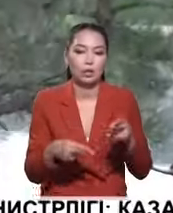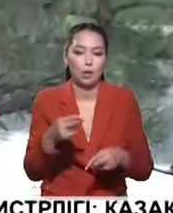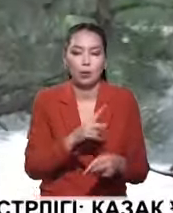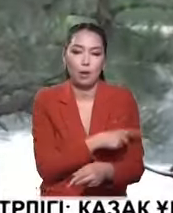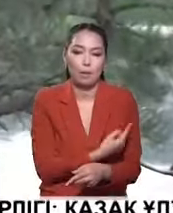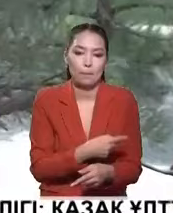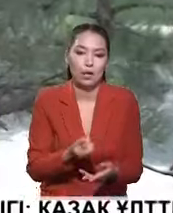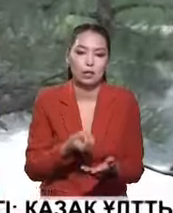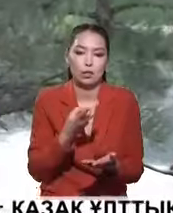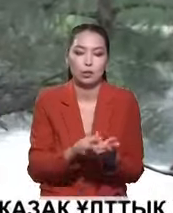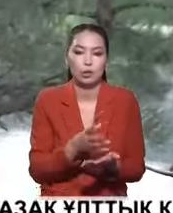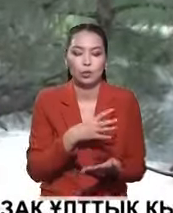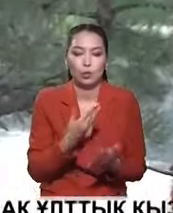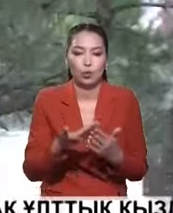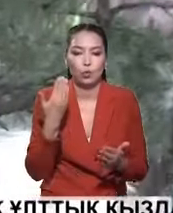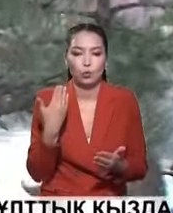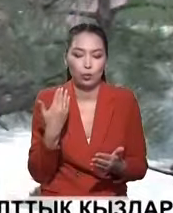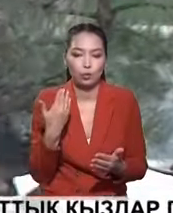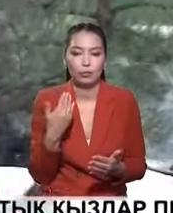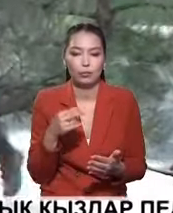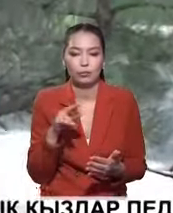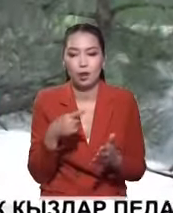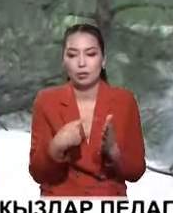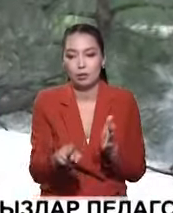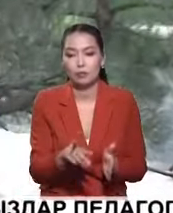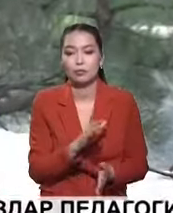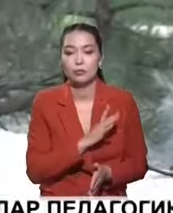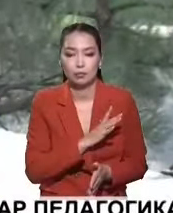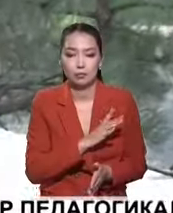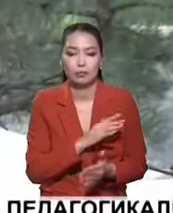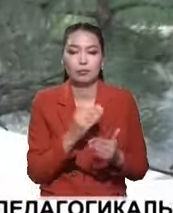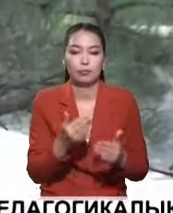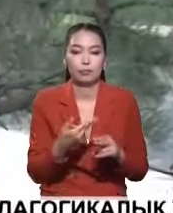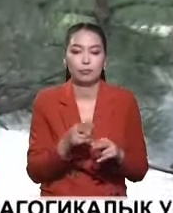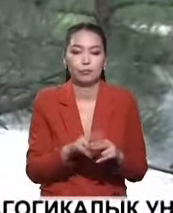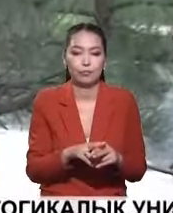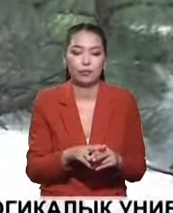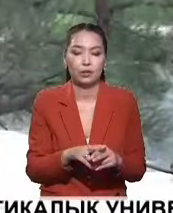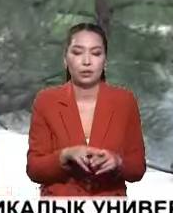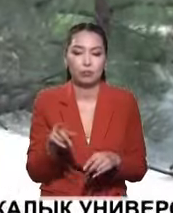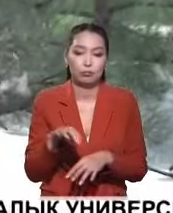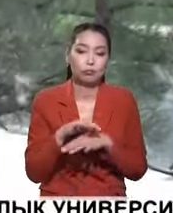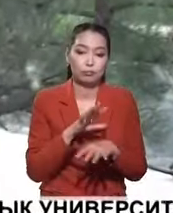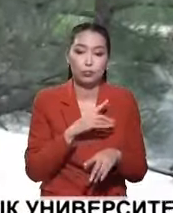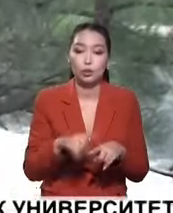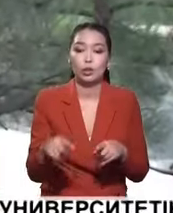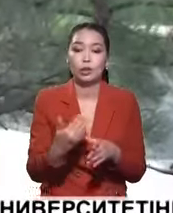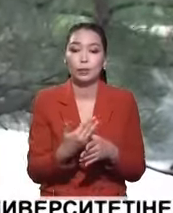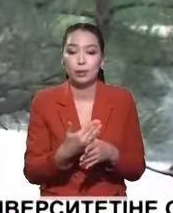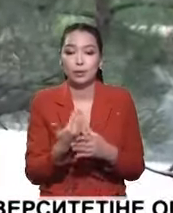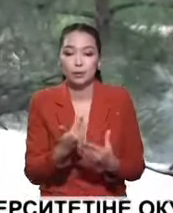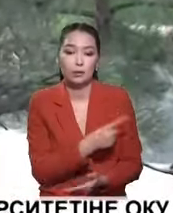осы өткен жұма күні шықтым больницадан. Сол кардиохирургияға да алып барды. Сол жедел жәрдем